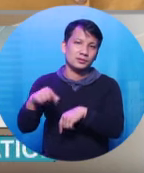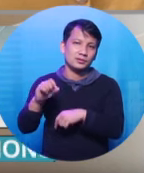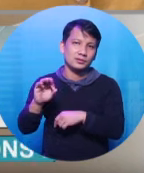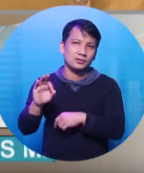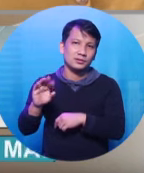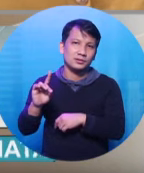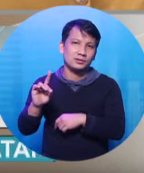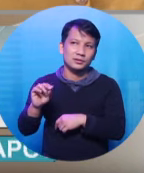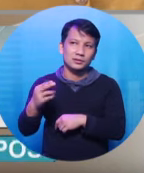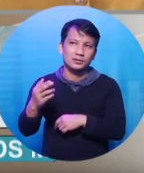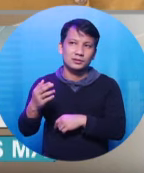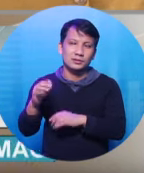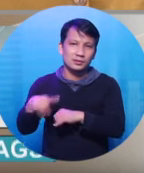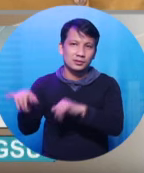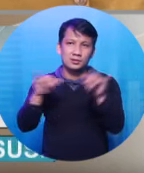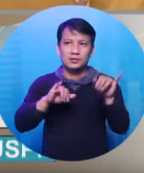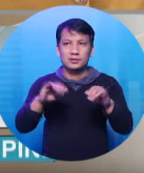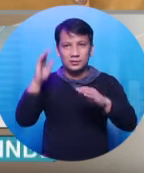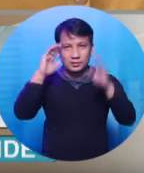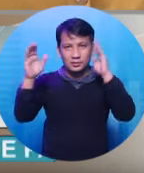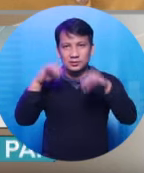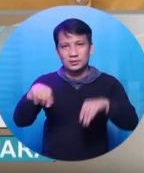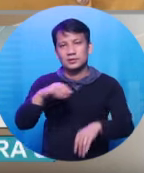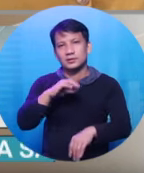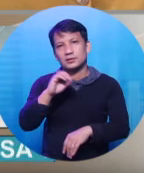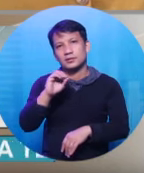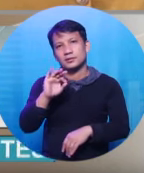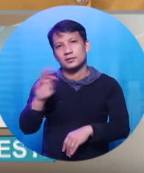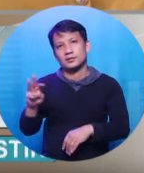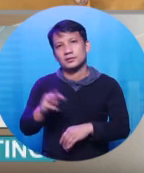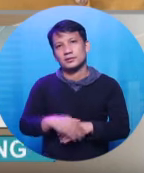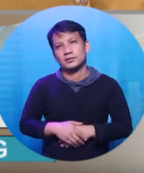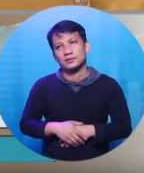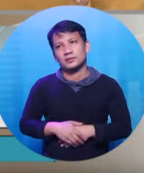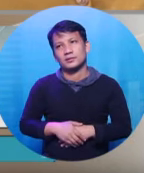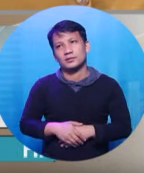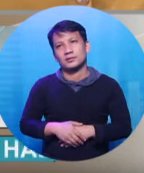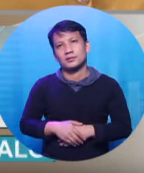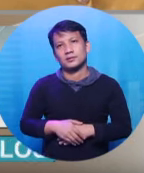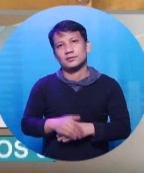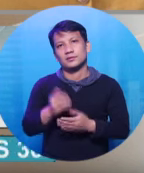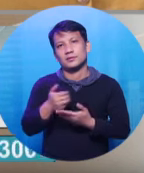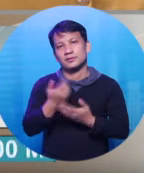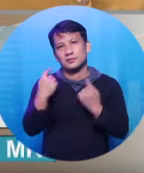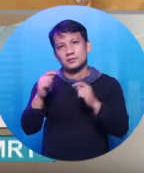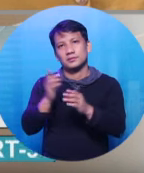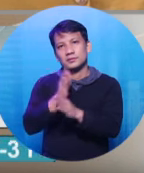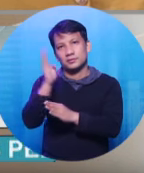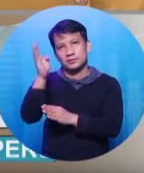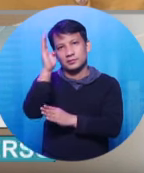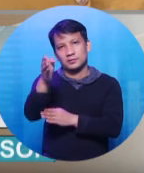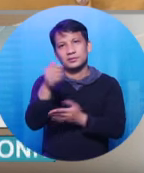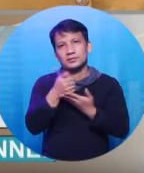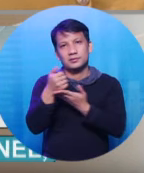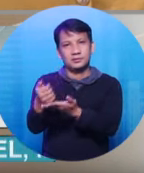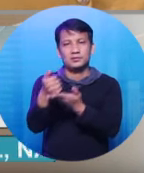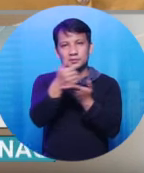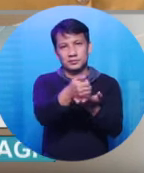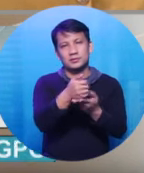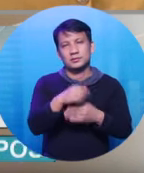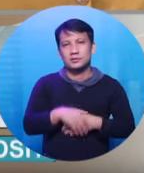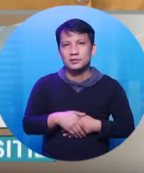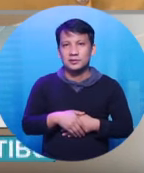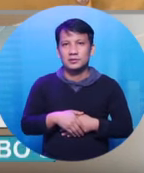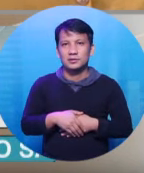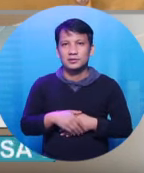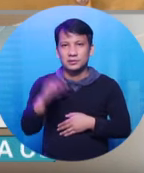sa Doha at sa mga, yung mga kababayan po natin, OFW. So, he really tried his best na makatulong po sa